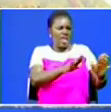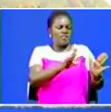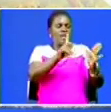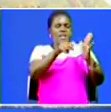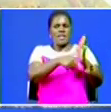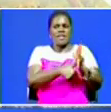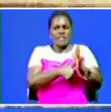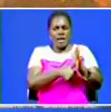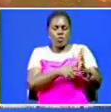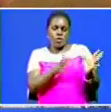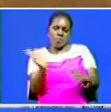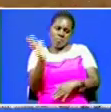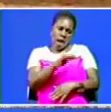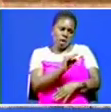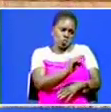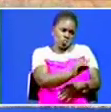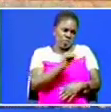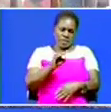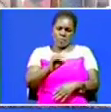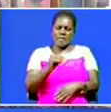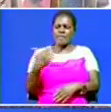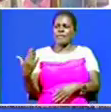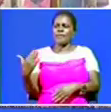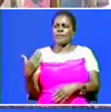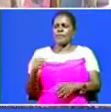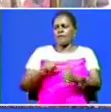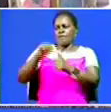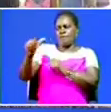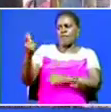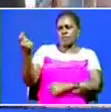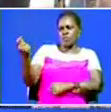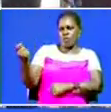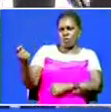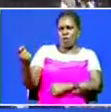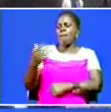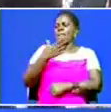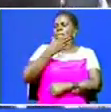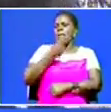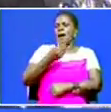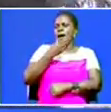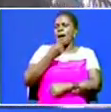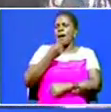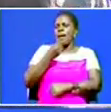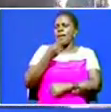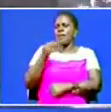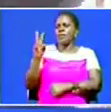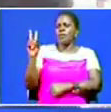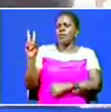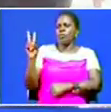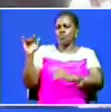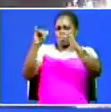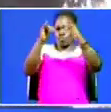baadaye tunaibaiba, tunaenda kuleta vitu zetu. A meter from the shanty is Samuel Langat's and William Barguta's